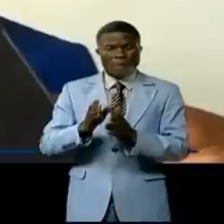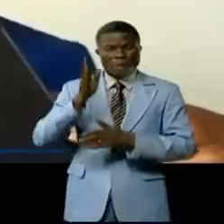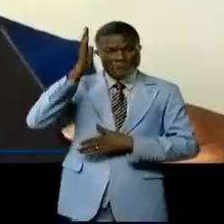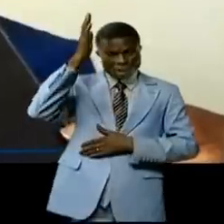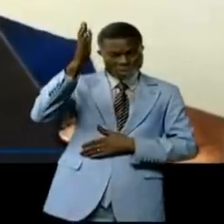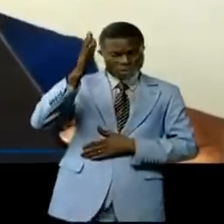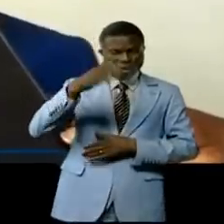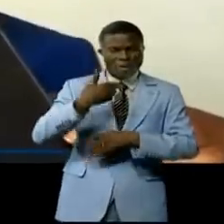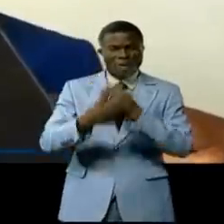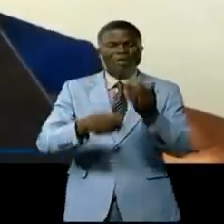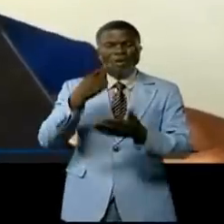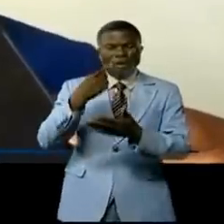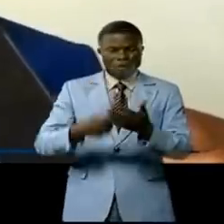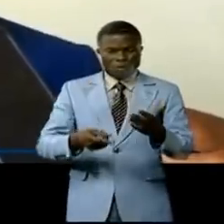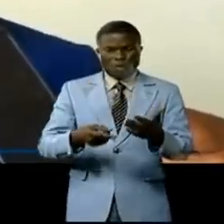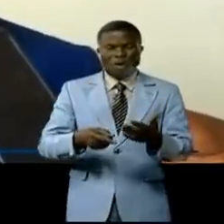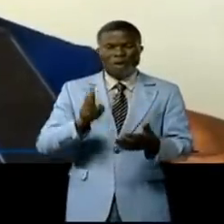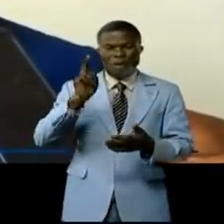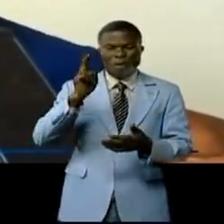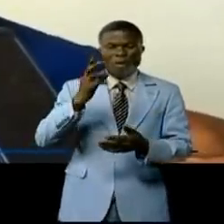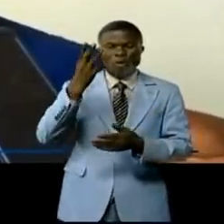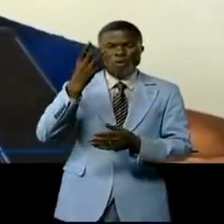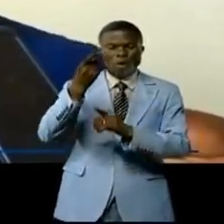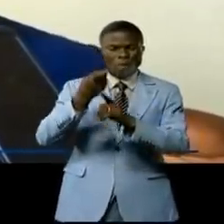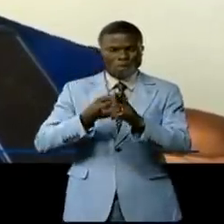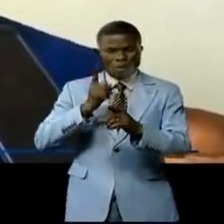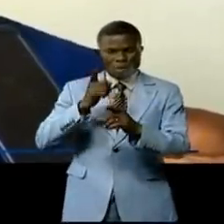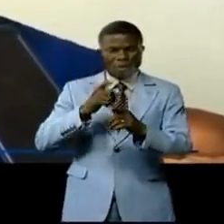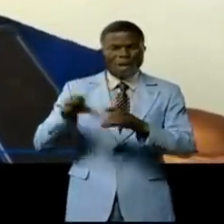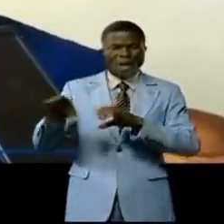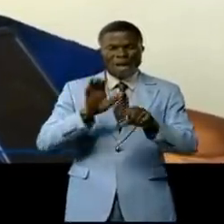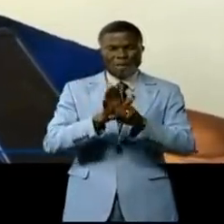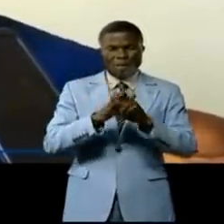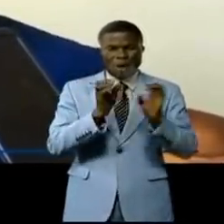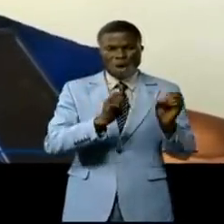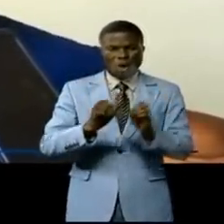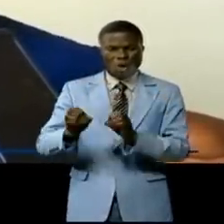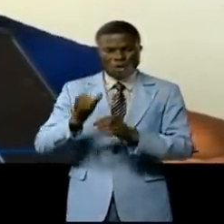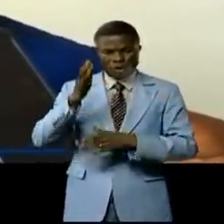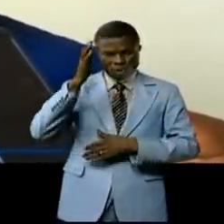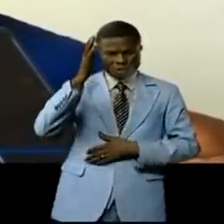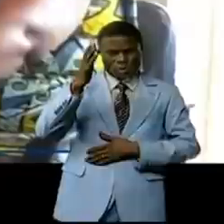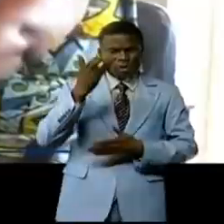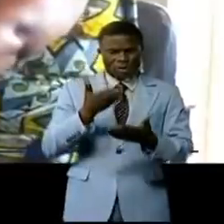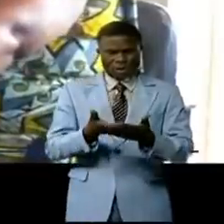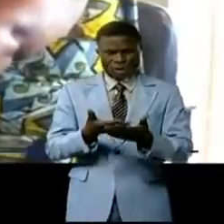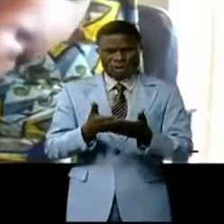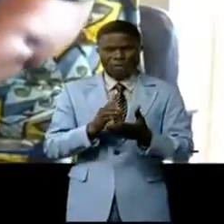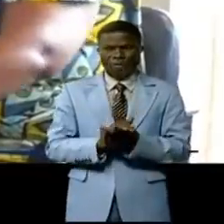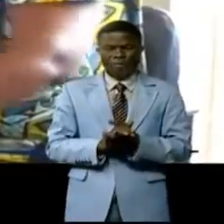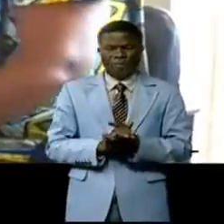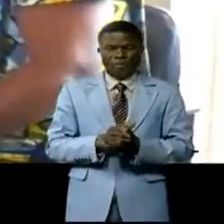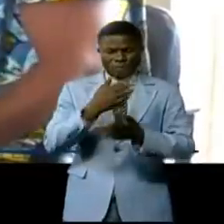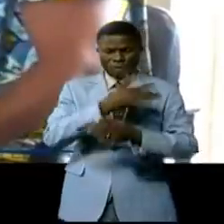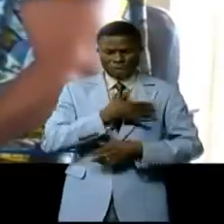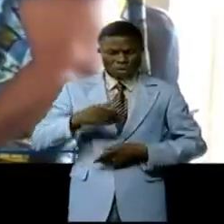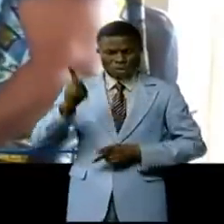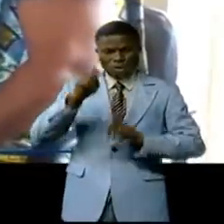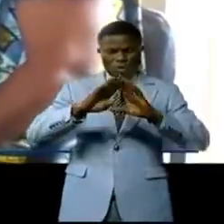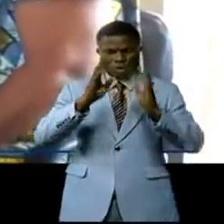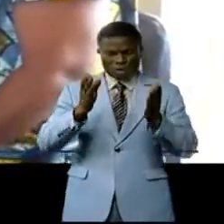premier trimestre 2022 les différentes activités qui seront exécutées. Au nom de la population